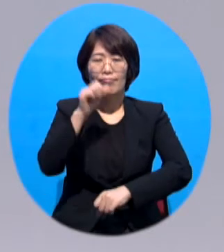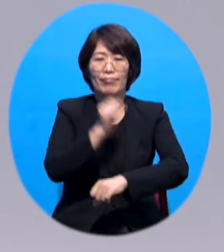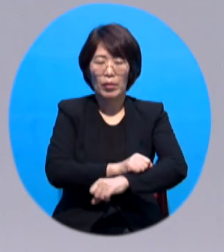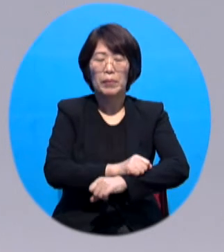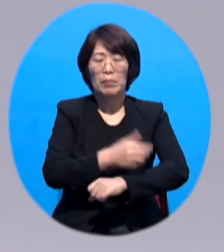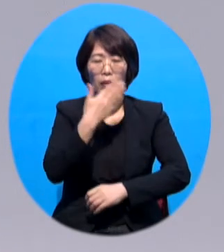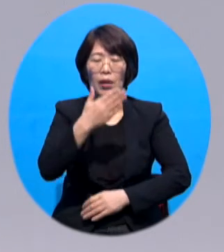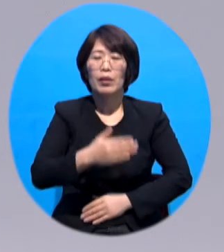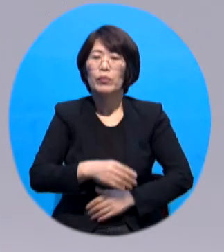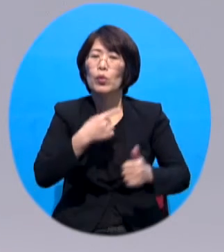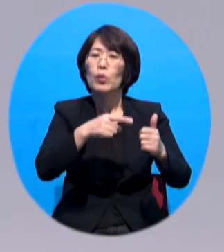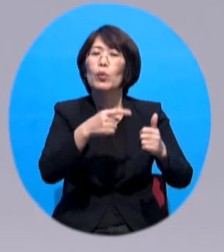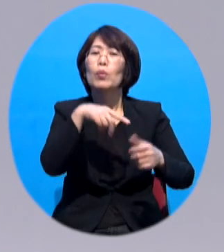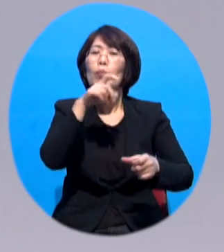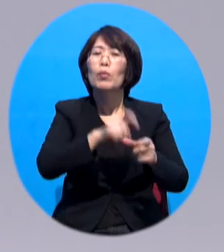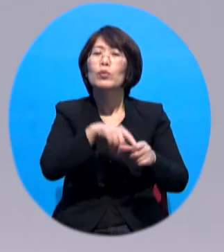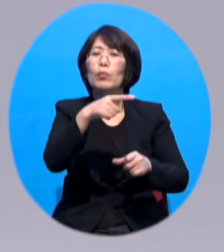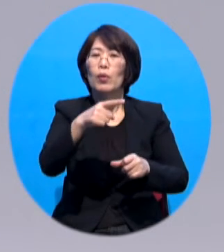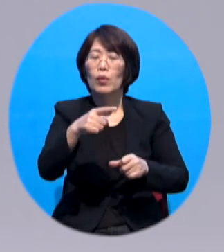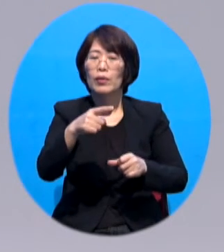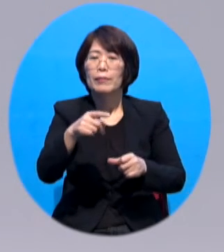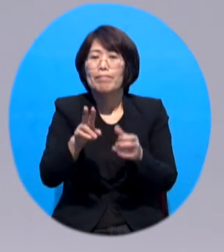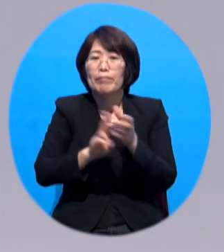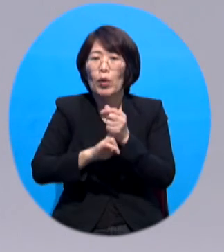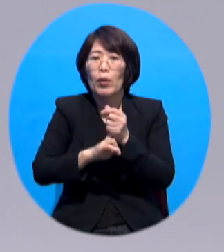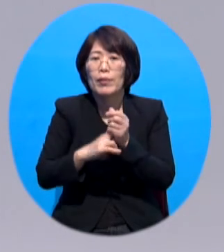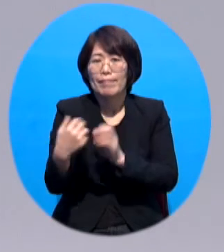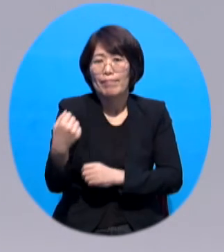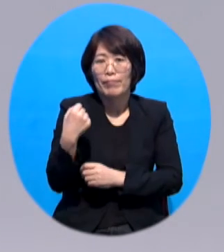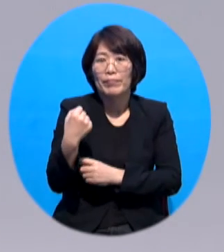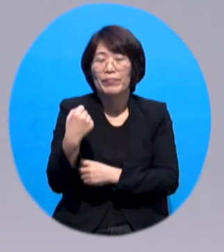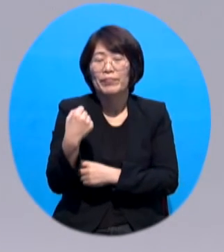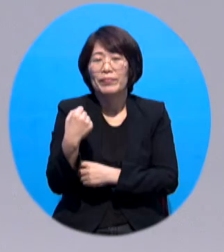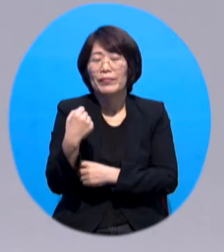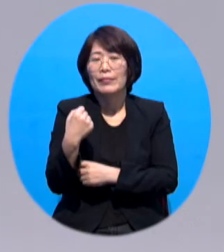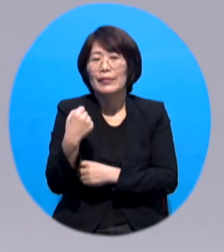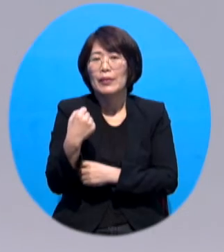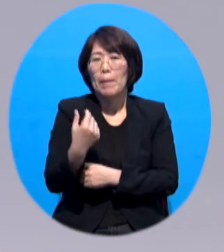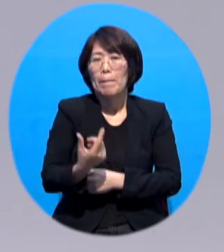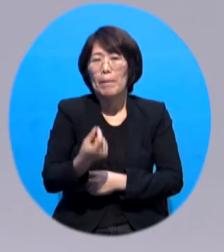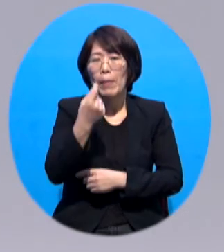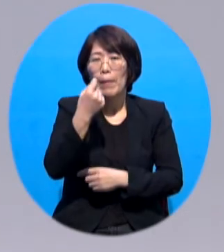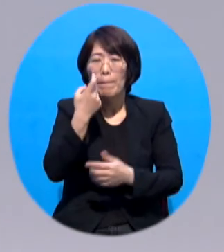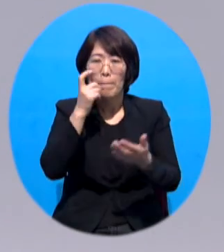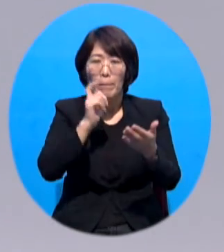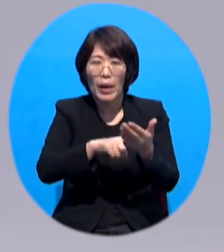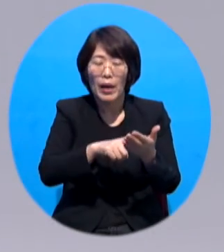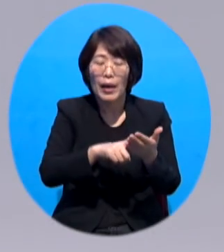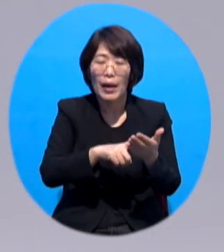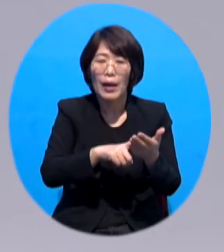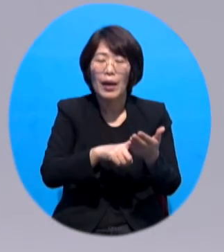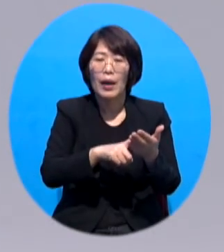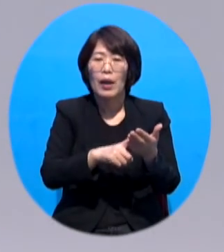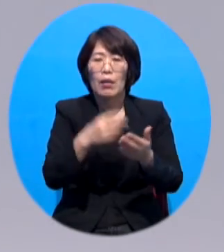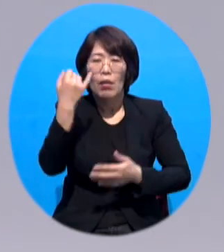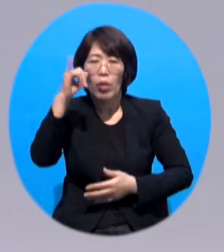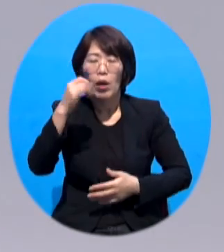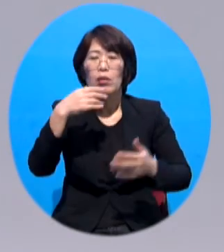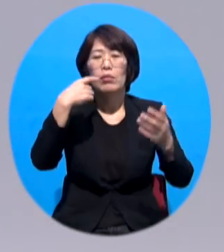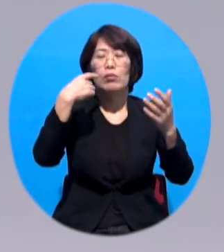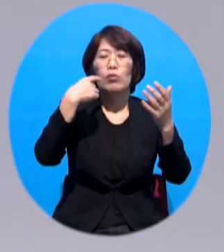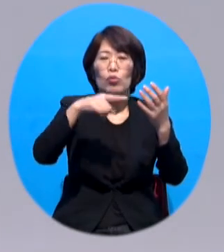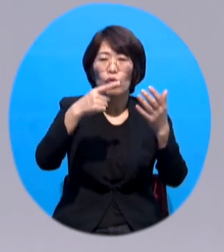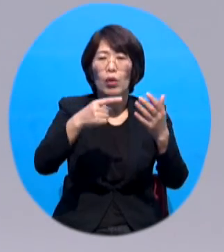생각합니다 교육 이라고 하는 것은 이 잠재돼 있는 술 선과 영재성을 빠른 시간에 발견할 수 있도록 창의적인 수업과